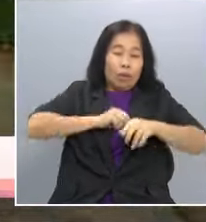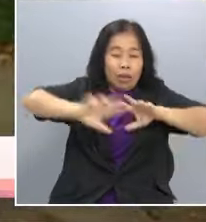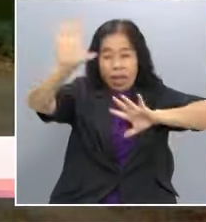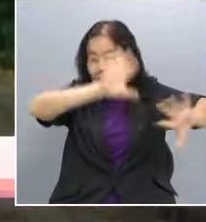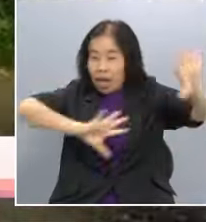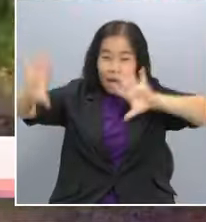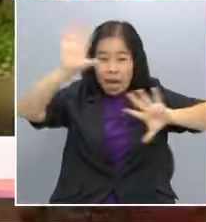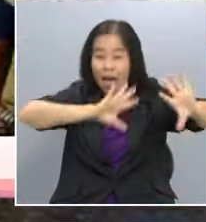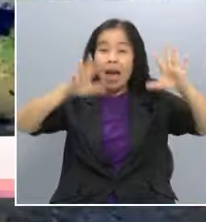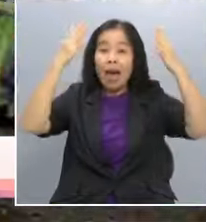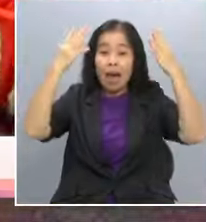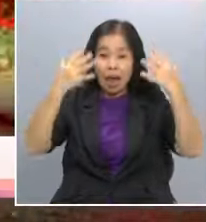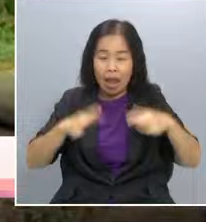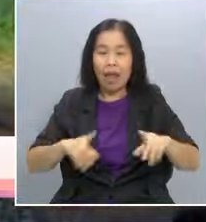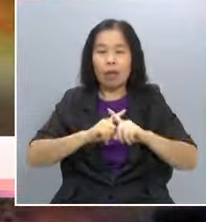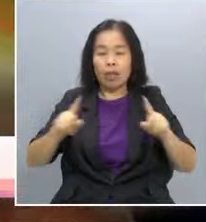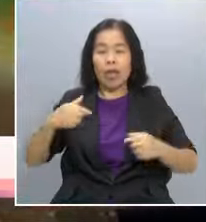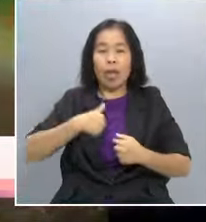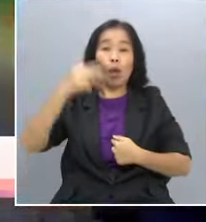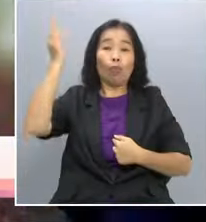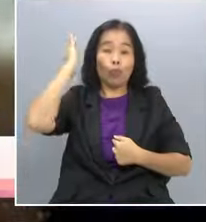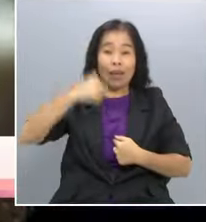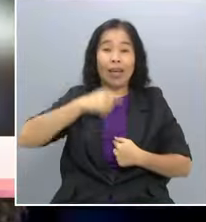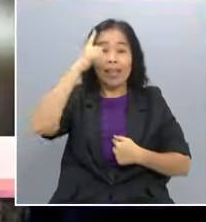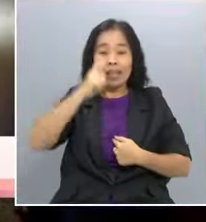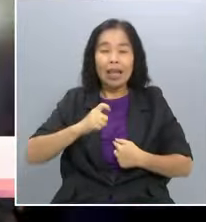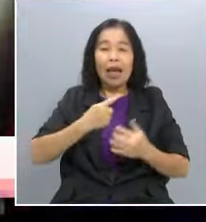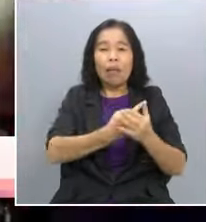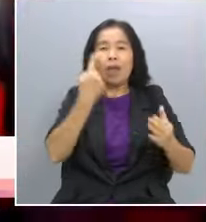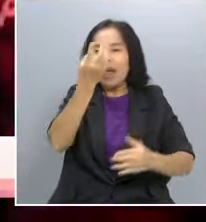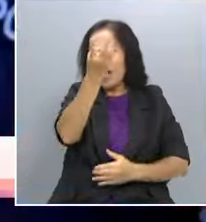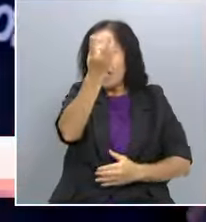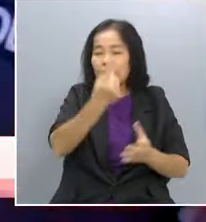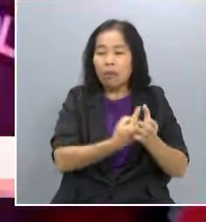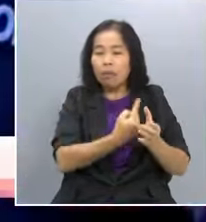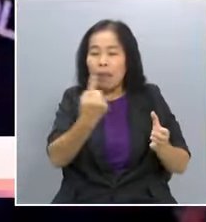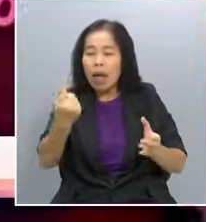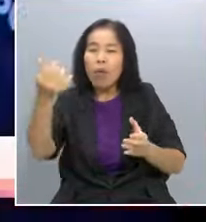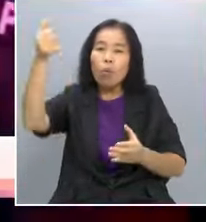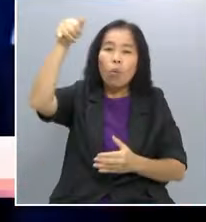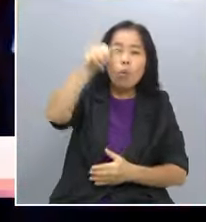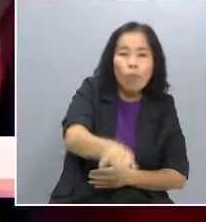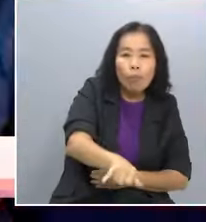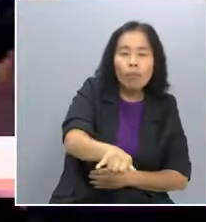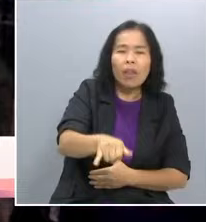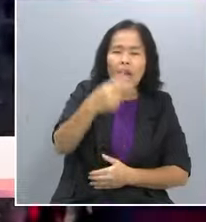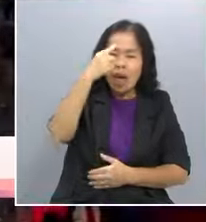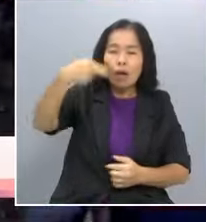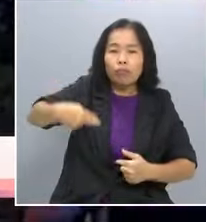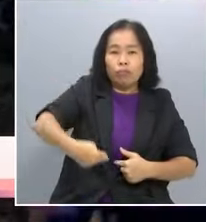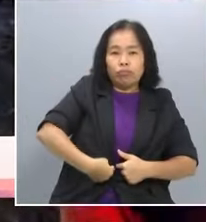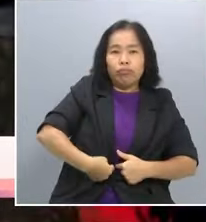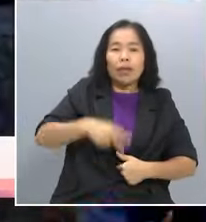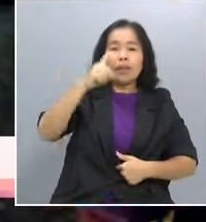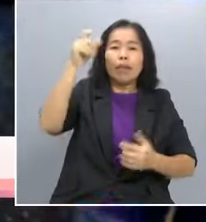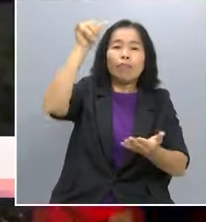นละทางอะค่ะแต่ว่าน้องปรเมศผู้เสียชีวิตนั้นวิ่งออกมาได้ไม่ไกลแล้วก็ล้มลงกระสุนเข้าที่ท้องน้องเสียชีวิตทัน